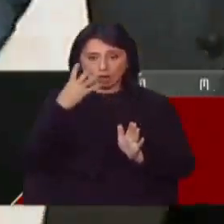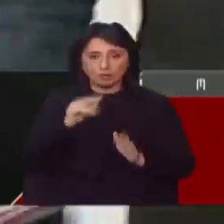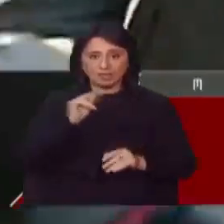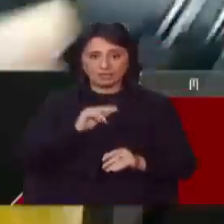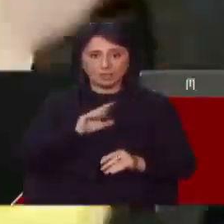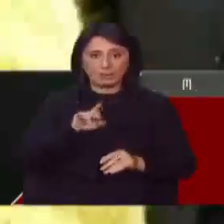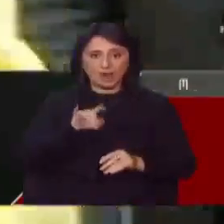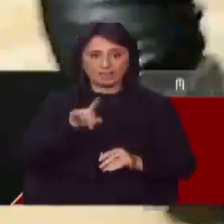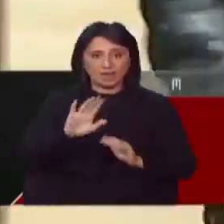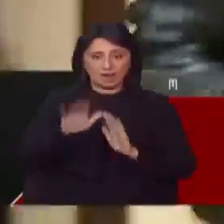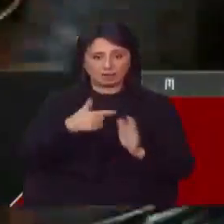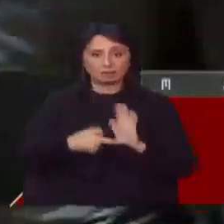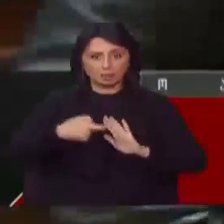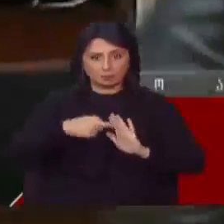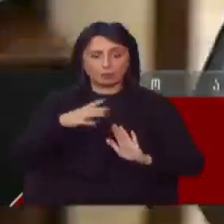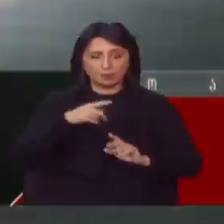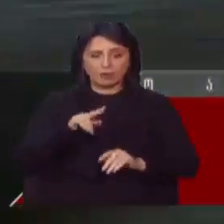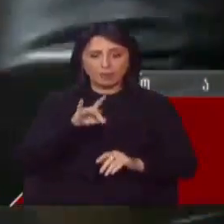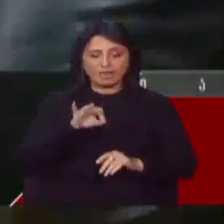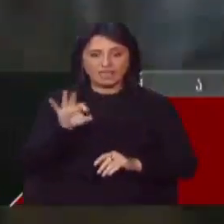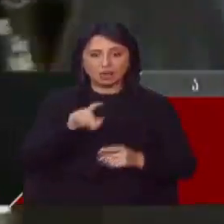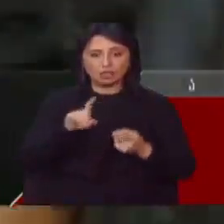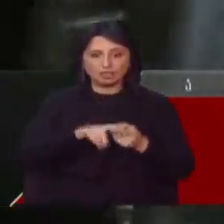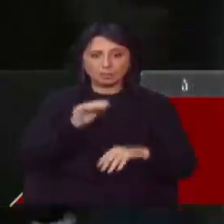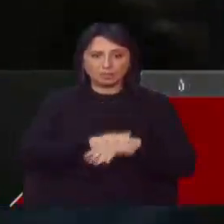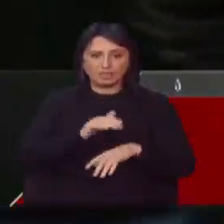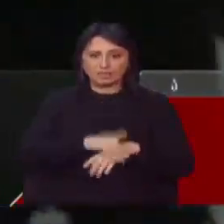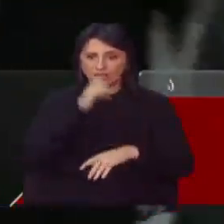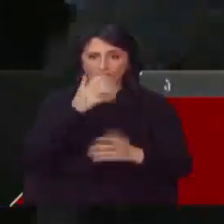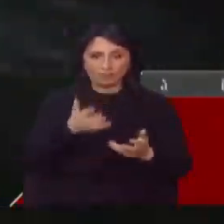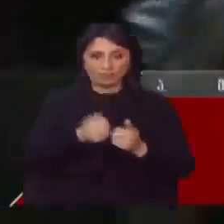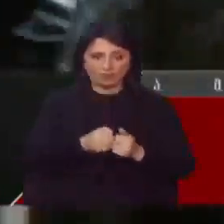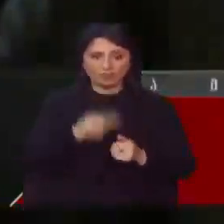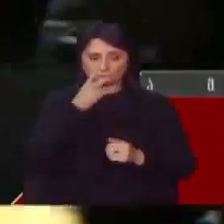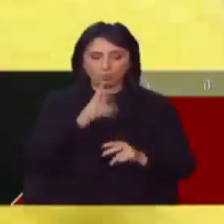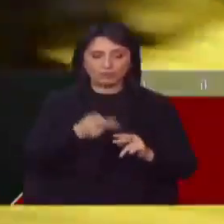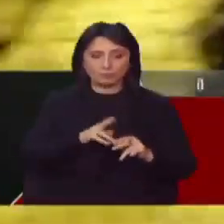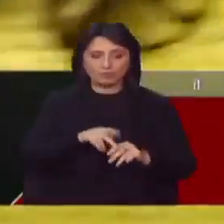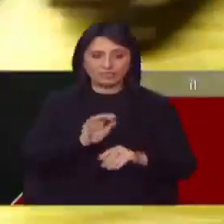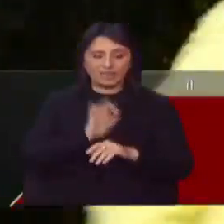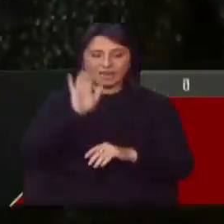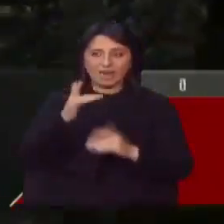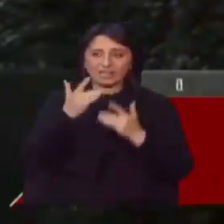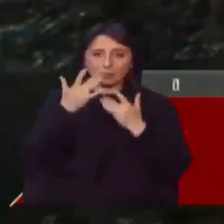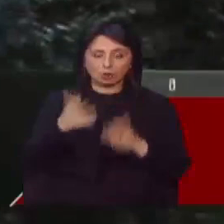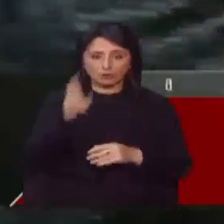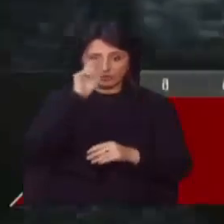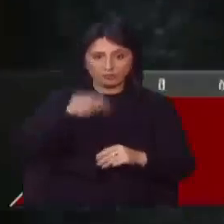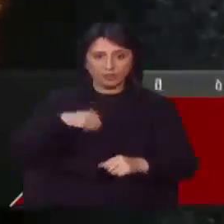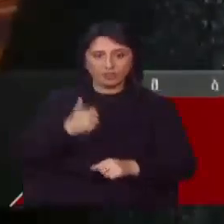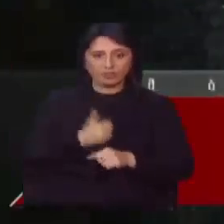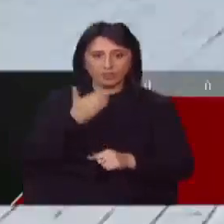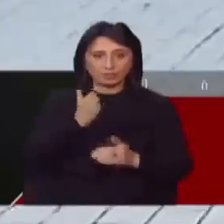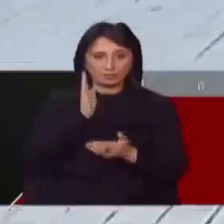utsqebam Otar Partsxaladze gamokitkha. Partsxaladzesdan dakavshirebit qitsebulebebi ver miwiqet miukhvedot imisa rom gaigzavna მოთხოვნა სახელმწიფო